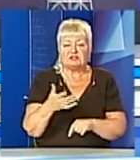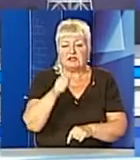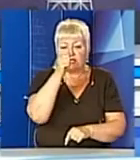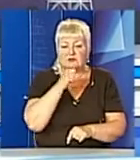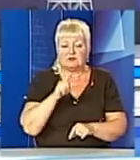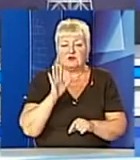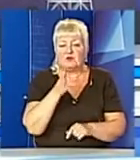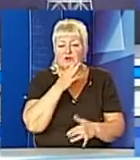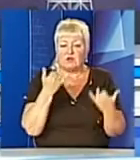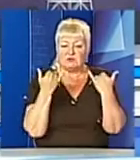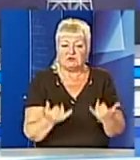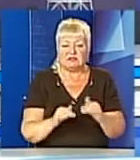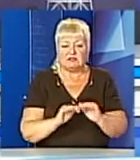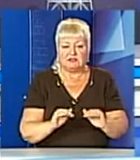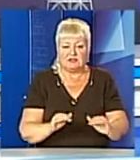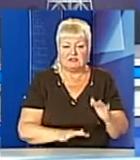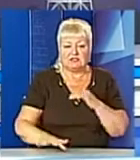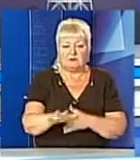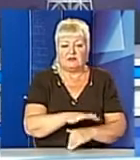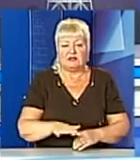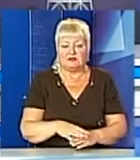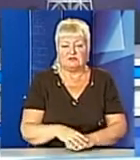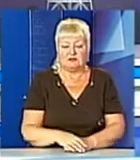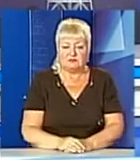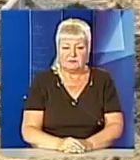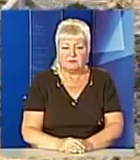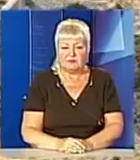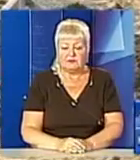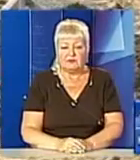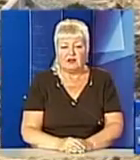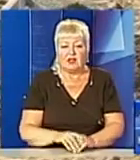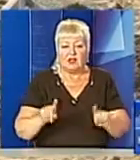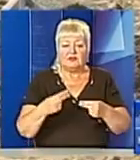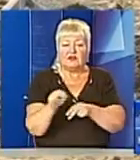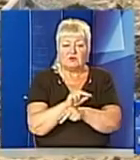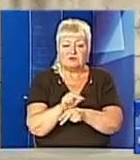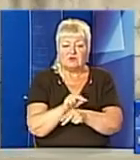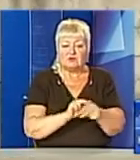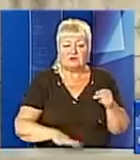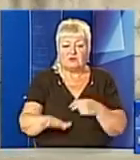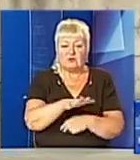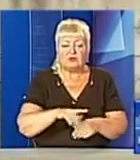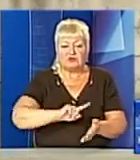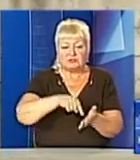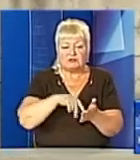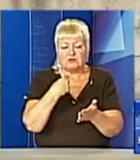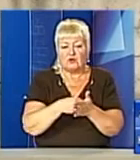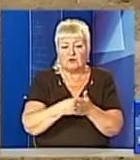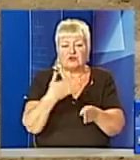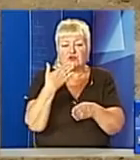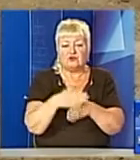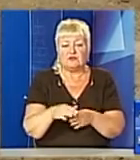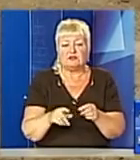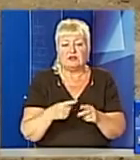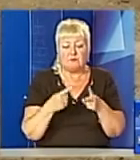з'явиться і сучасний дитячий майданчик та скейт-парк. На реконструкцію площі Кропивницького із міського бюджету виділили